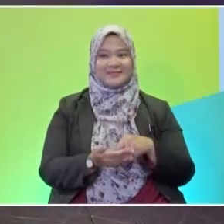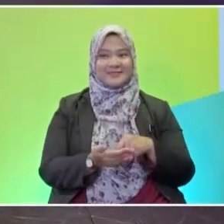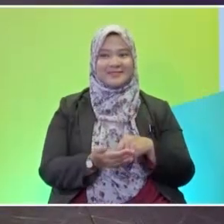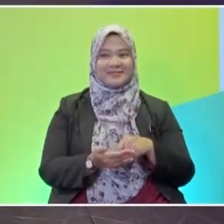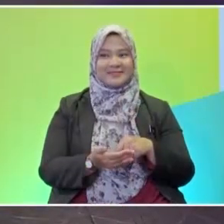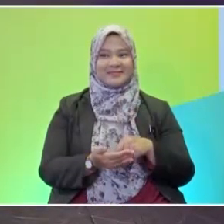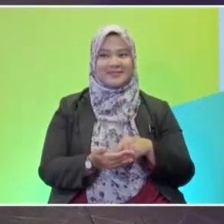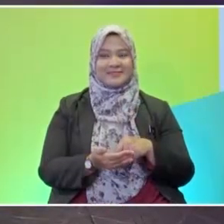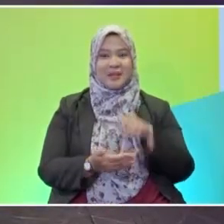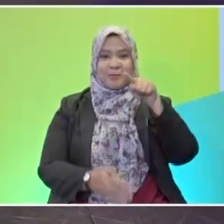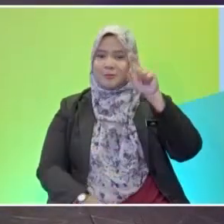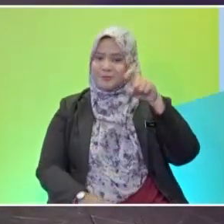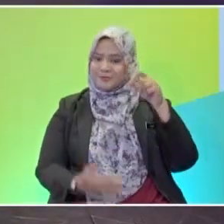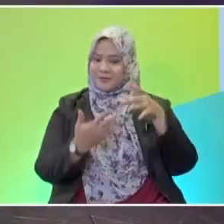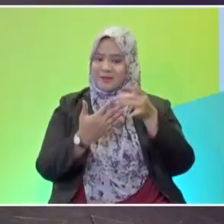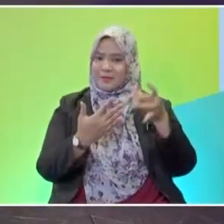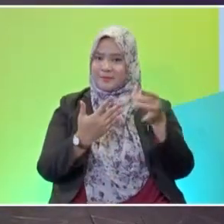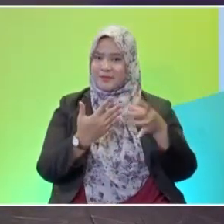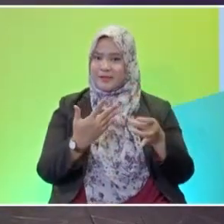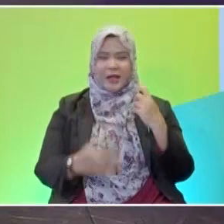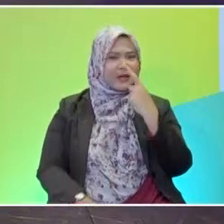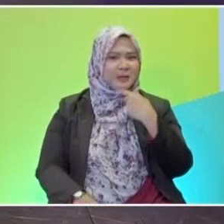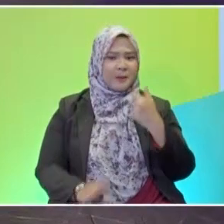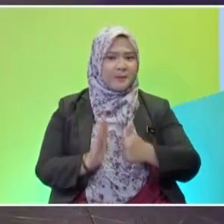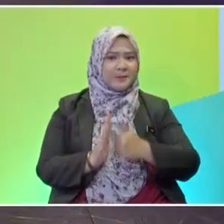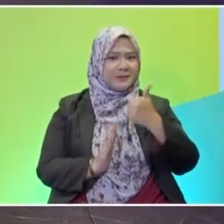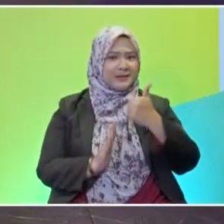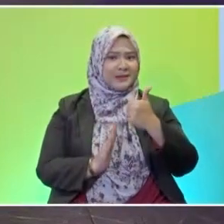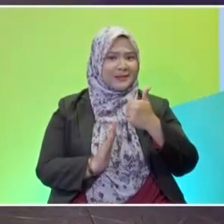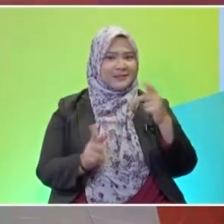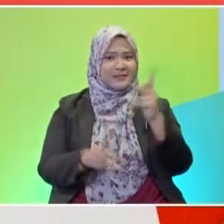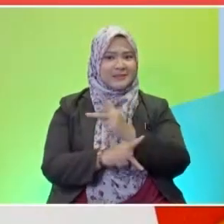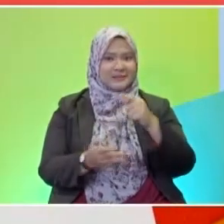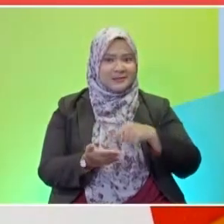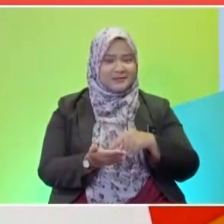Siapa pemenang untuk hasilkan kolam iya